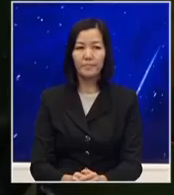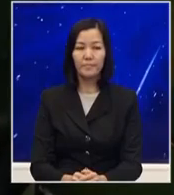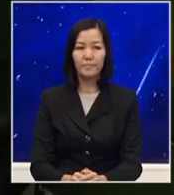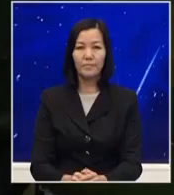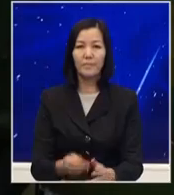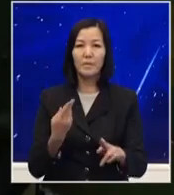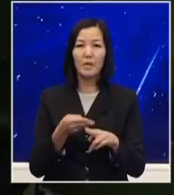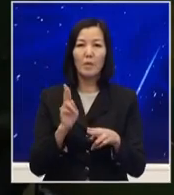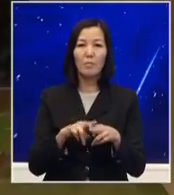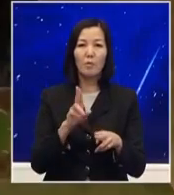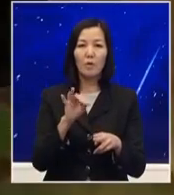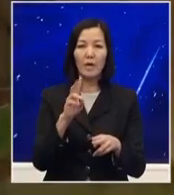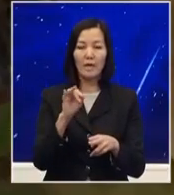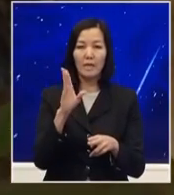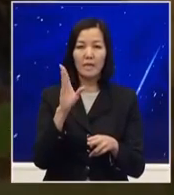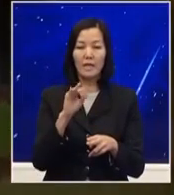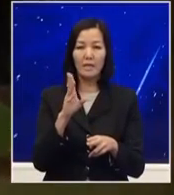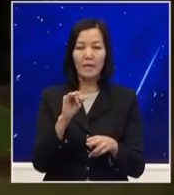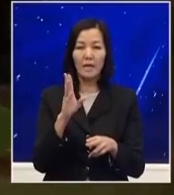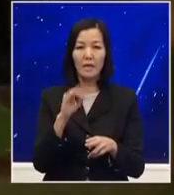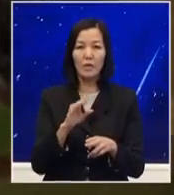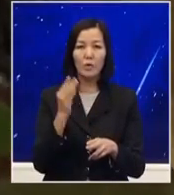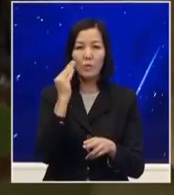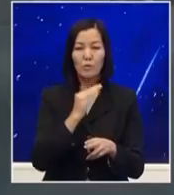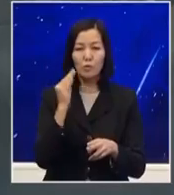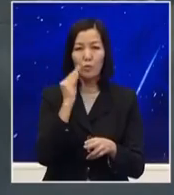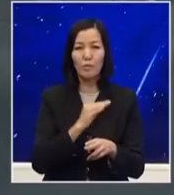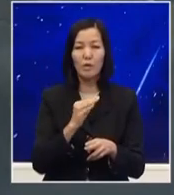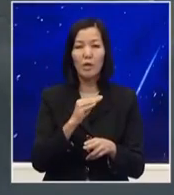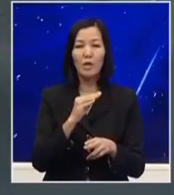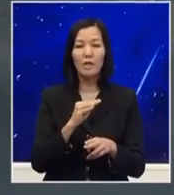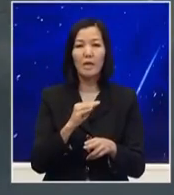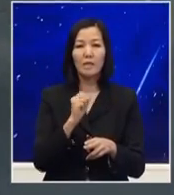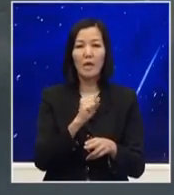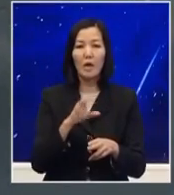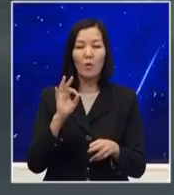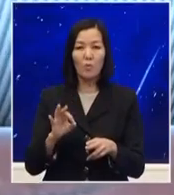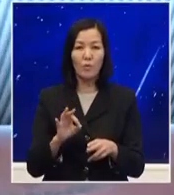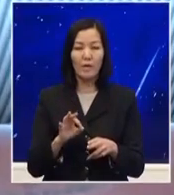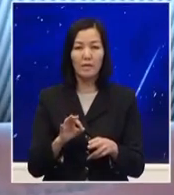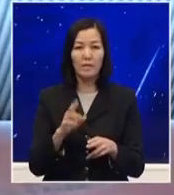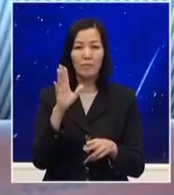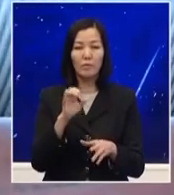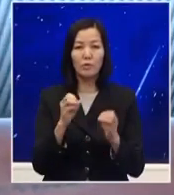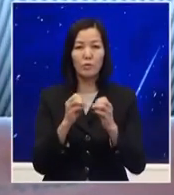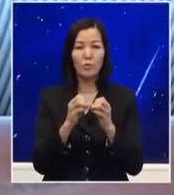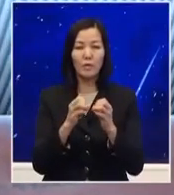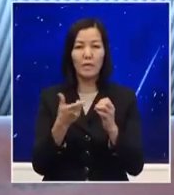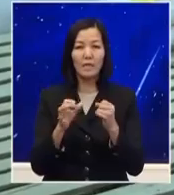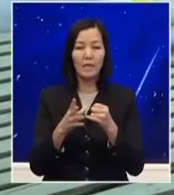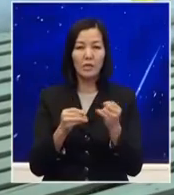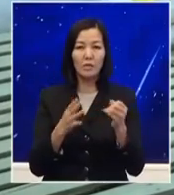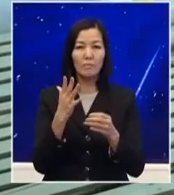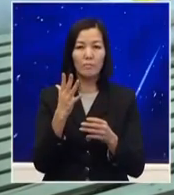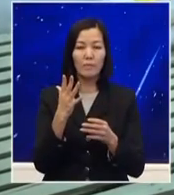Бұл Қаратал ауданында күріш өңдейтін Үштөбе жауапкершілігі шектеулі серіктестігі биылғы табысы жақсы. 500 гектар алқаптан 1800 тонна